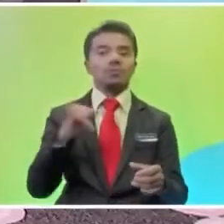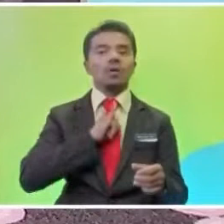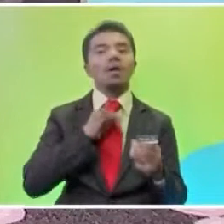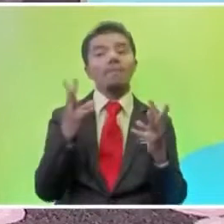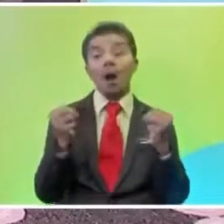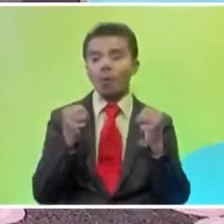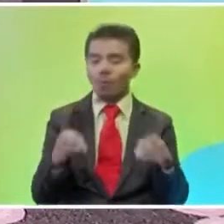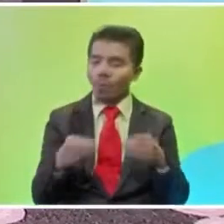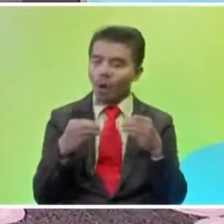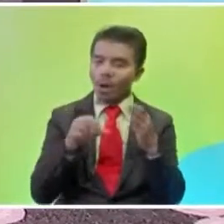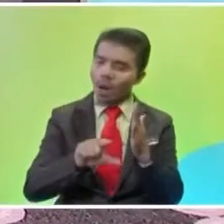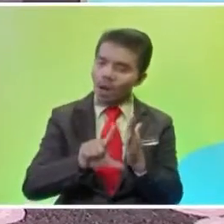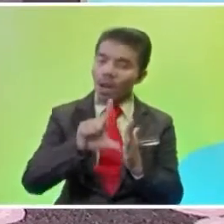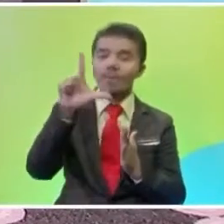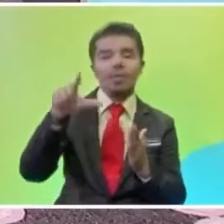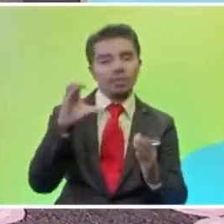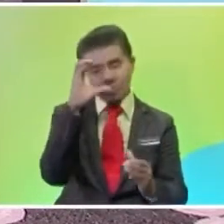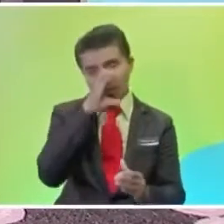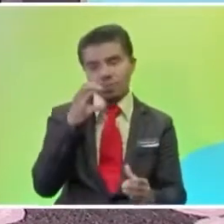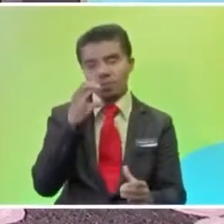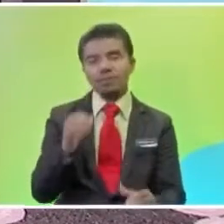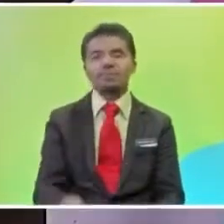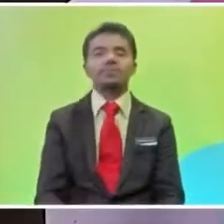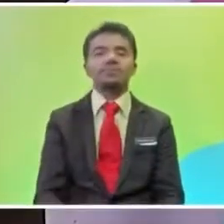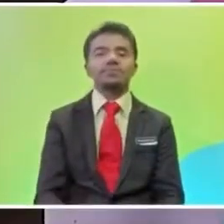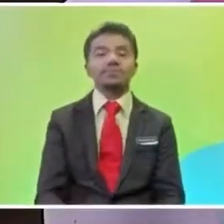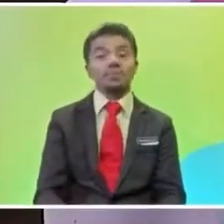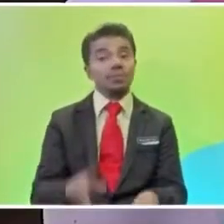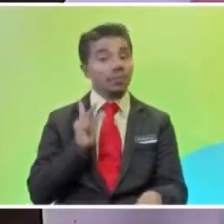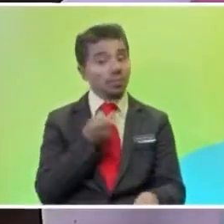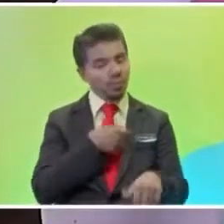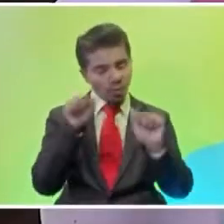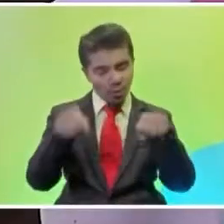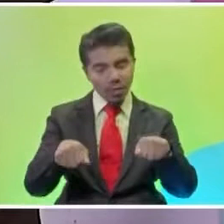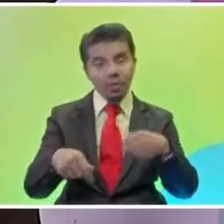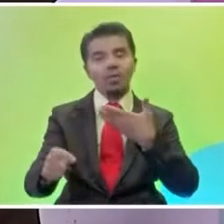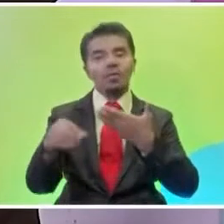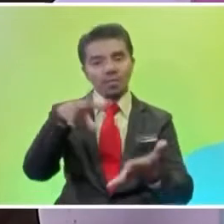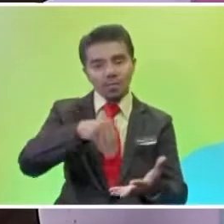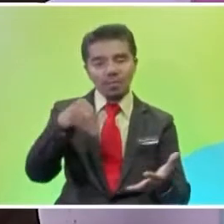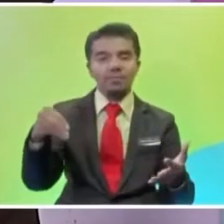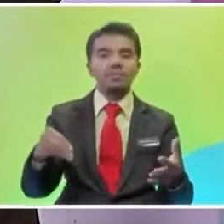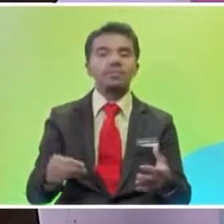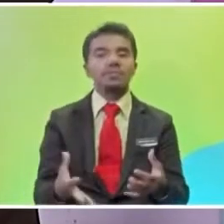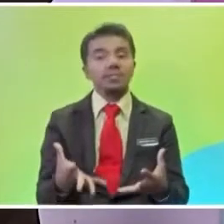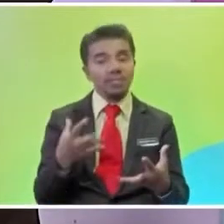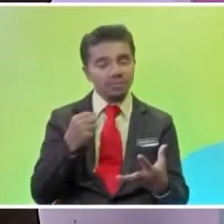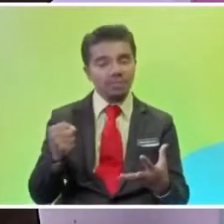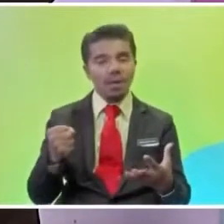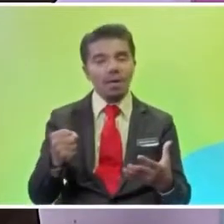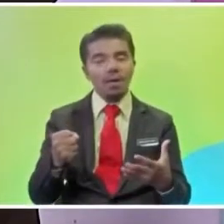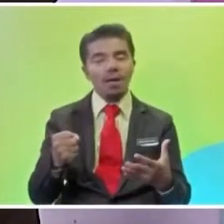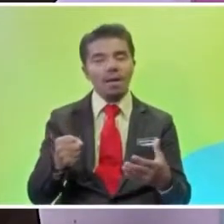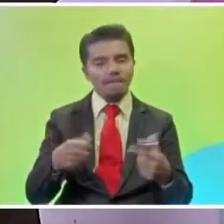hebat daripada tuh baik jadi dikasih itu kita boleh menanamkan sifat bersaing secara sehat Jadi bertakziran itu berjalan dengan